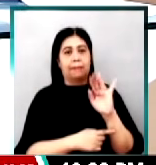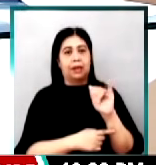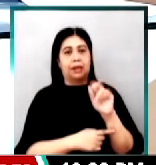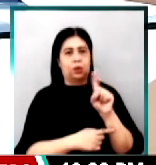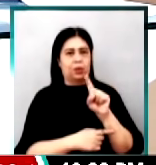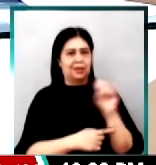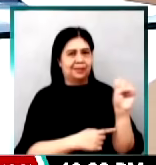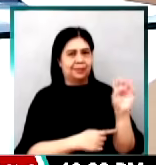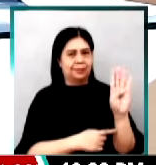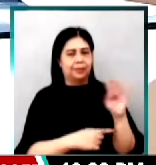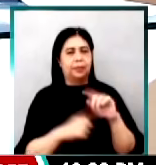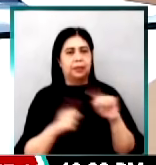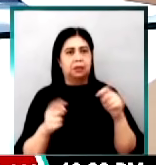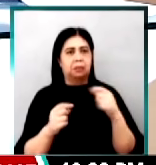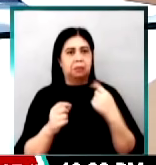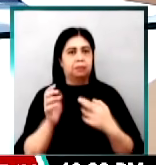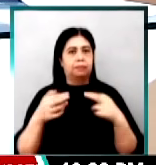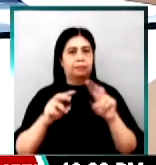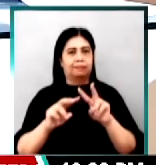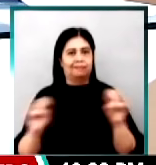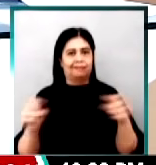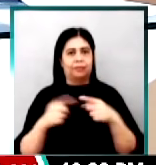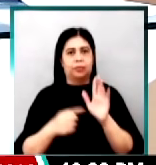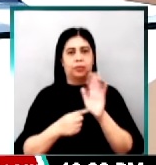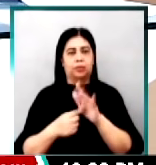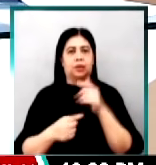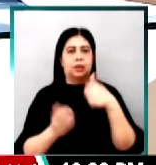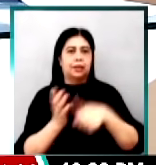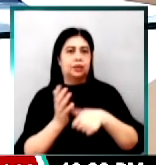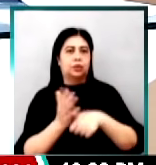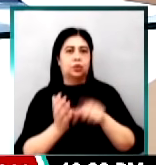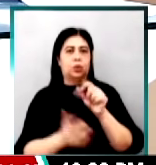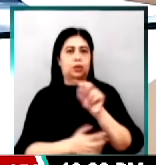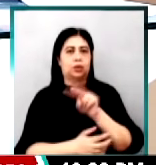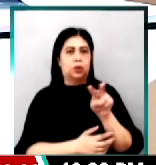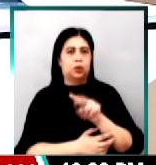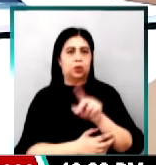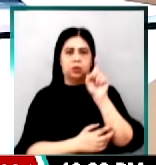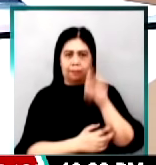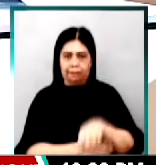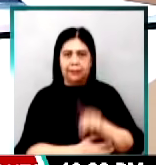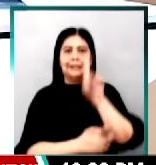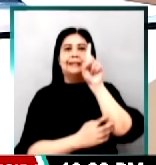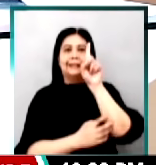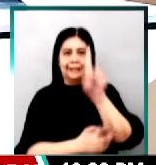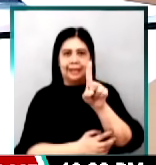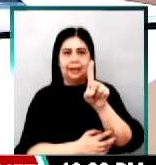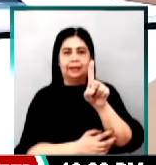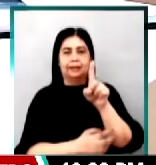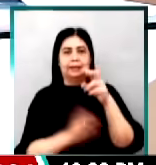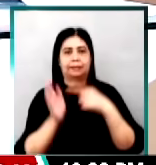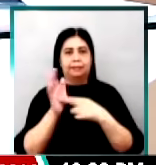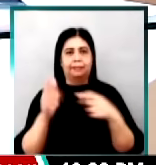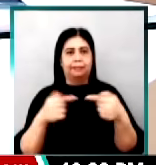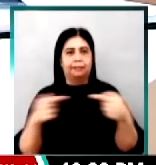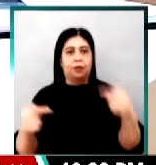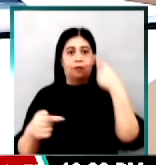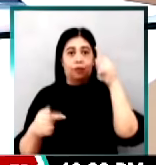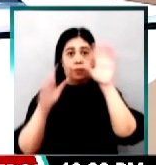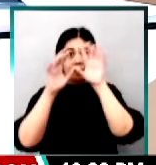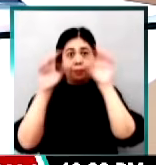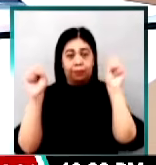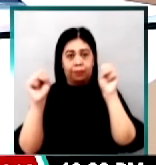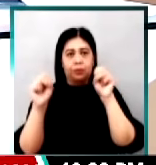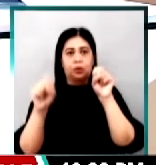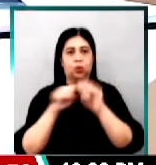sa Election 2022. Anila, iisa lang dapat ang pambato ng oposisyon sa pagkapangulo para matalo ang